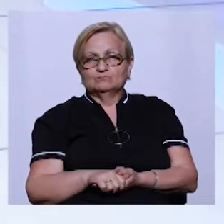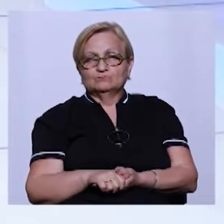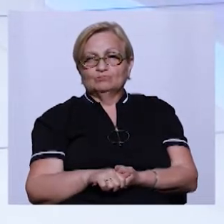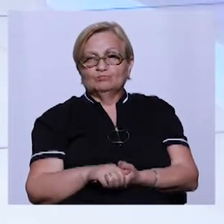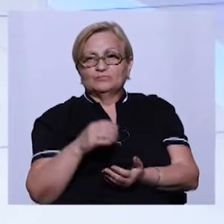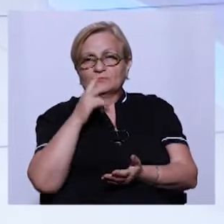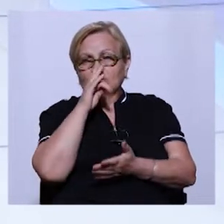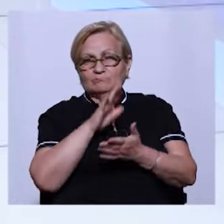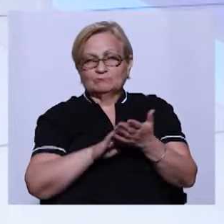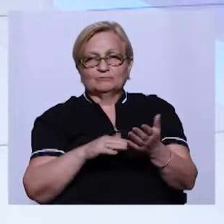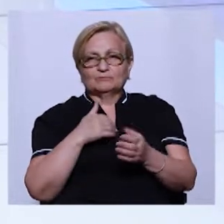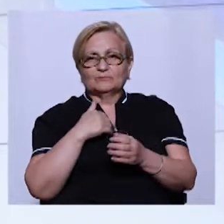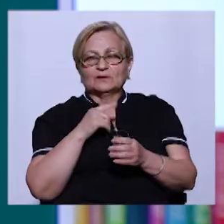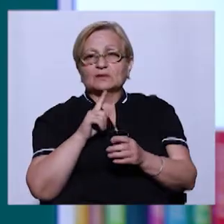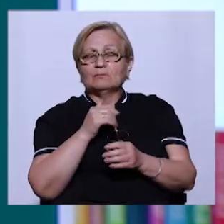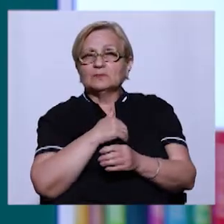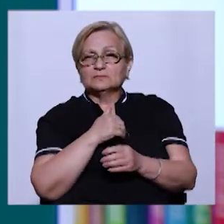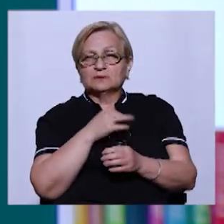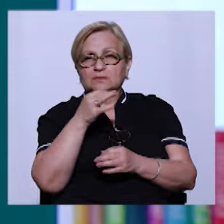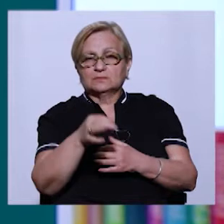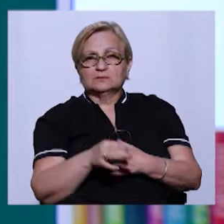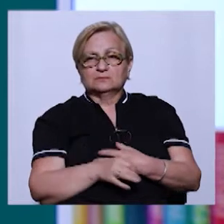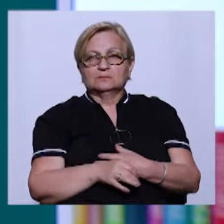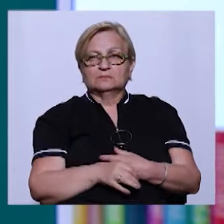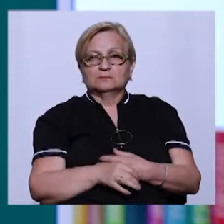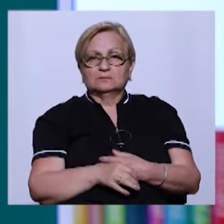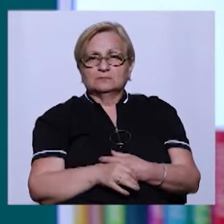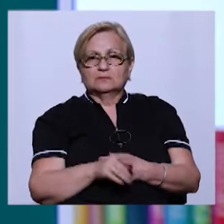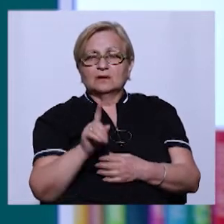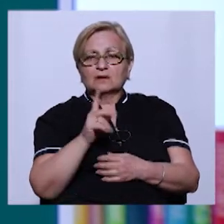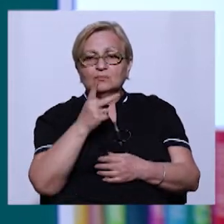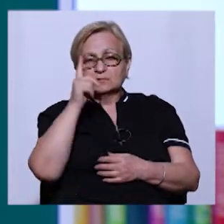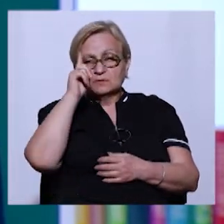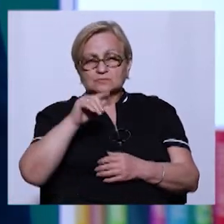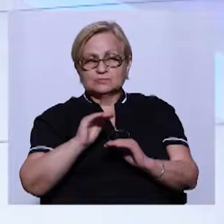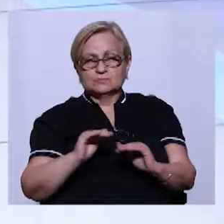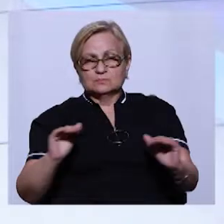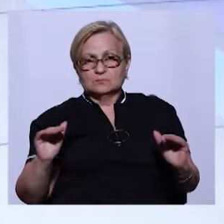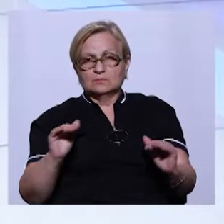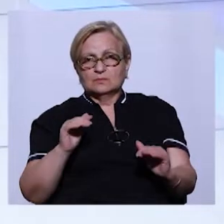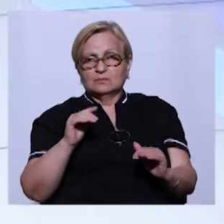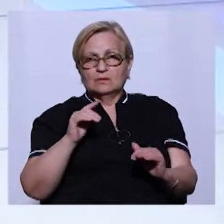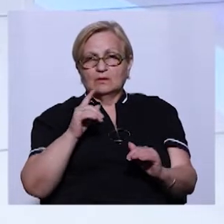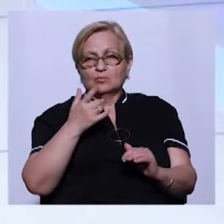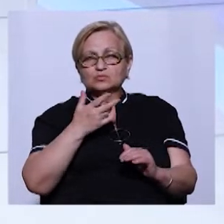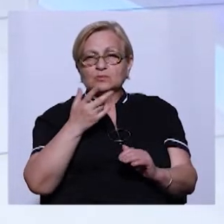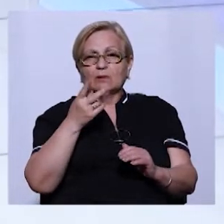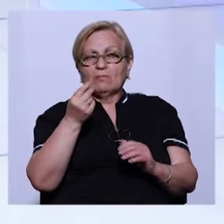ხოლმე, შესრულებული და მინდა რა? რას ეზიაროთ თქვენ და რითი მიიღოთ